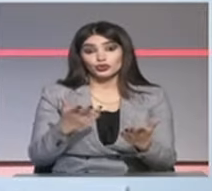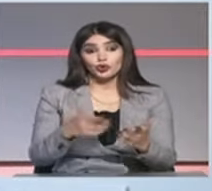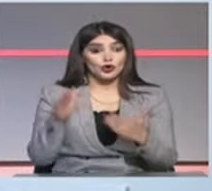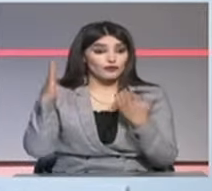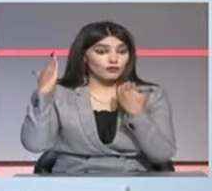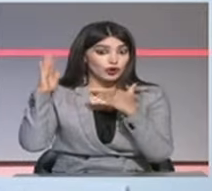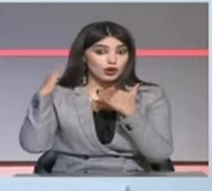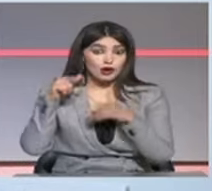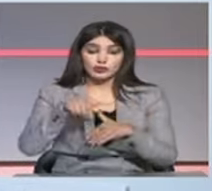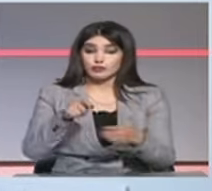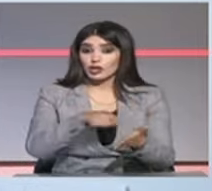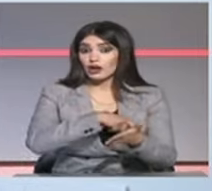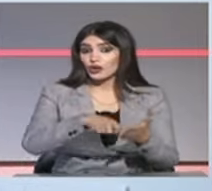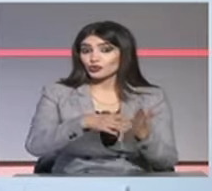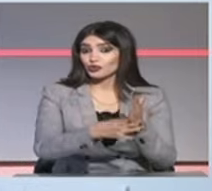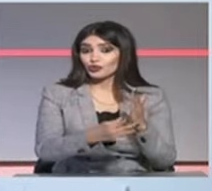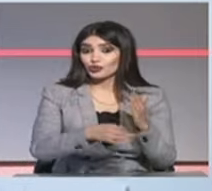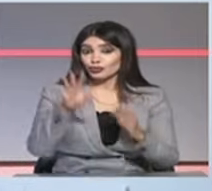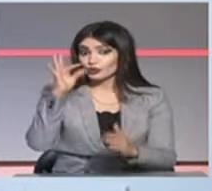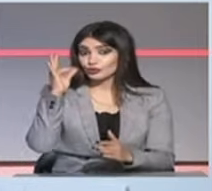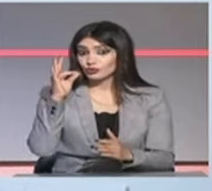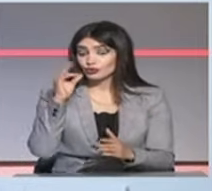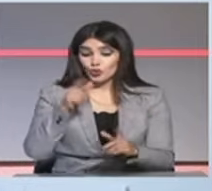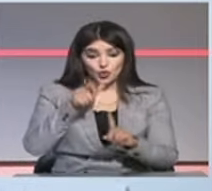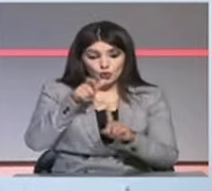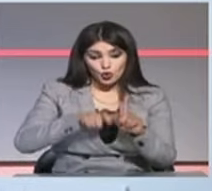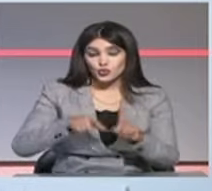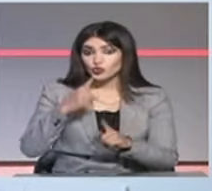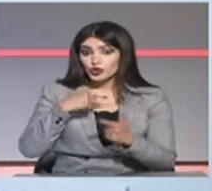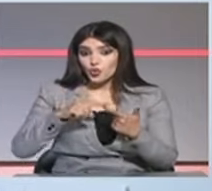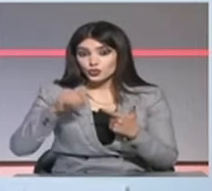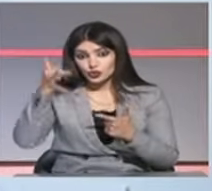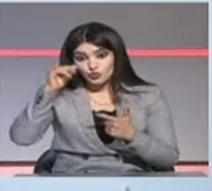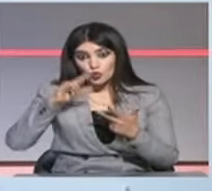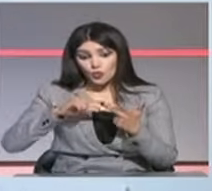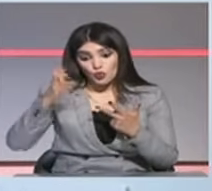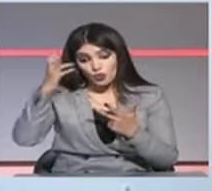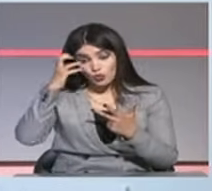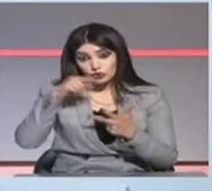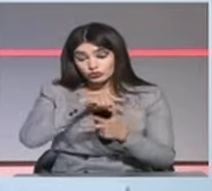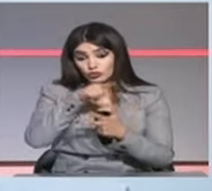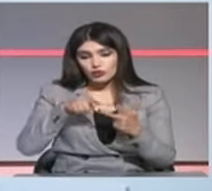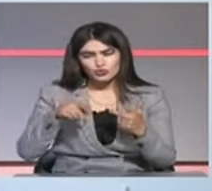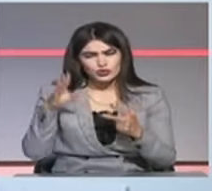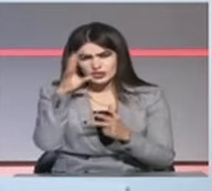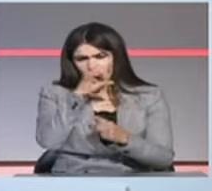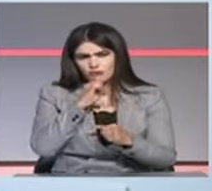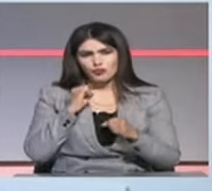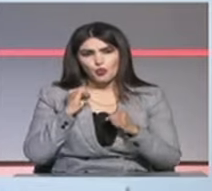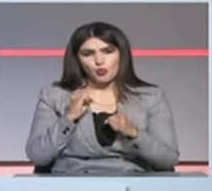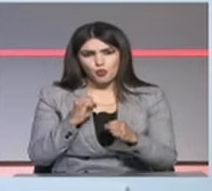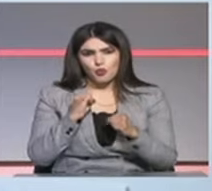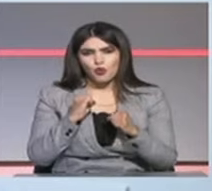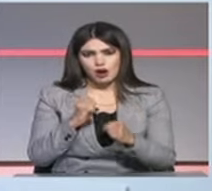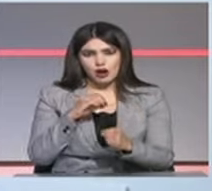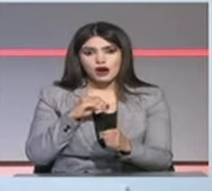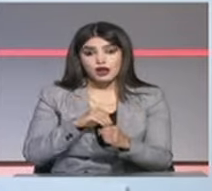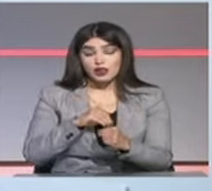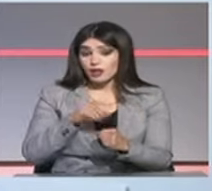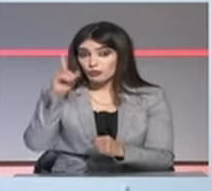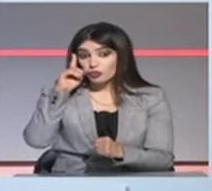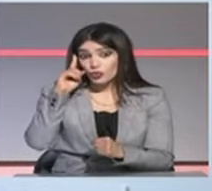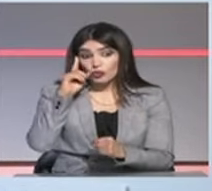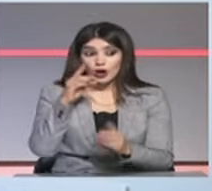في ابريل في عشرين بالذات واشهر عقود ستكون صعبه جدا لان يعني جل